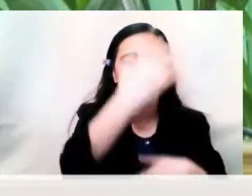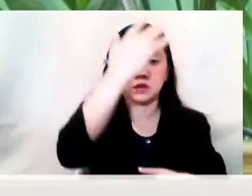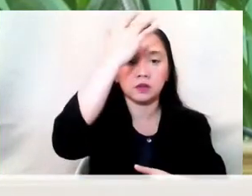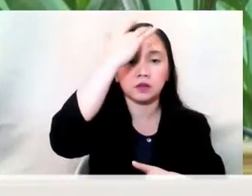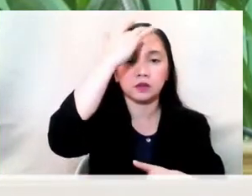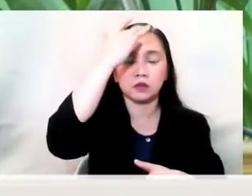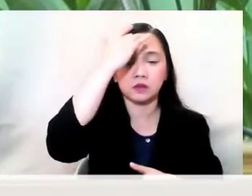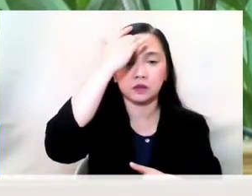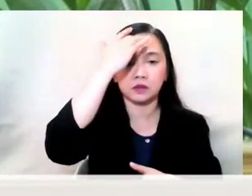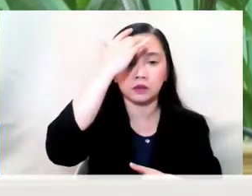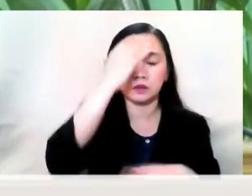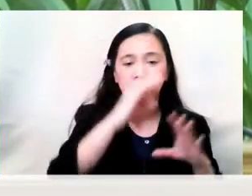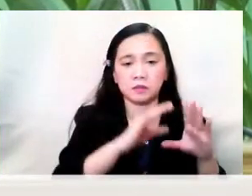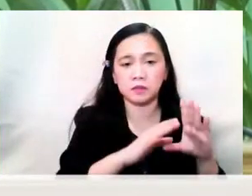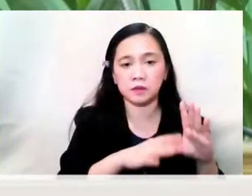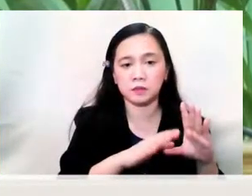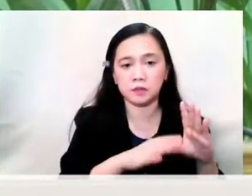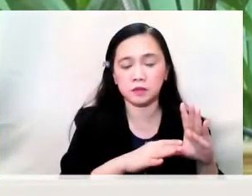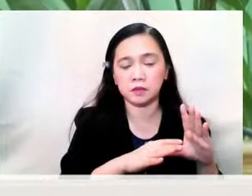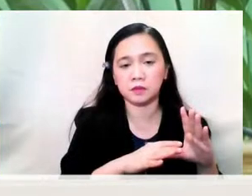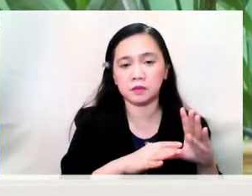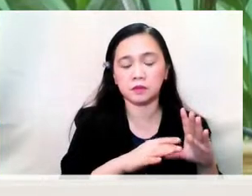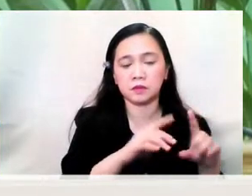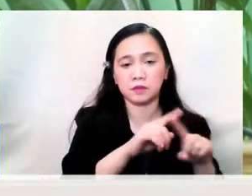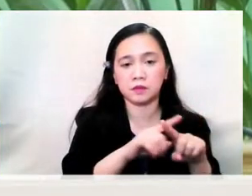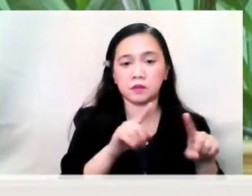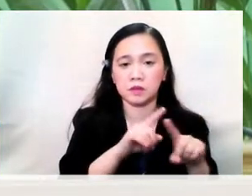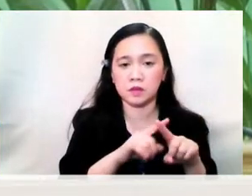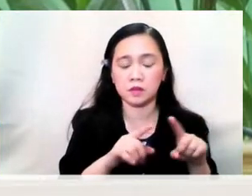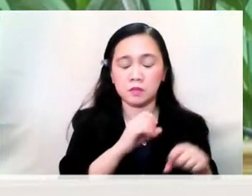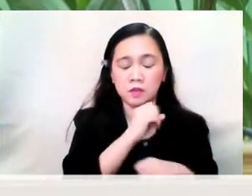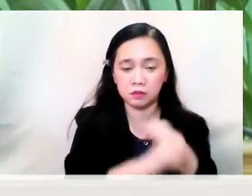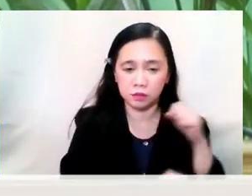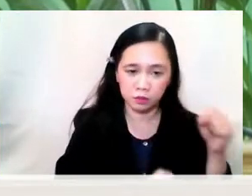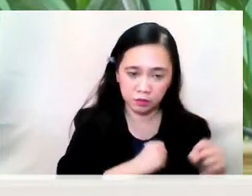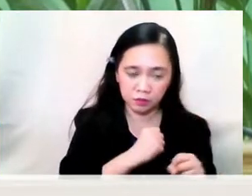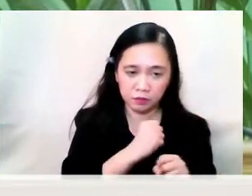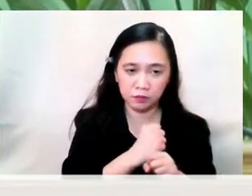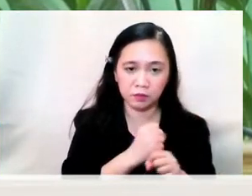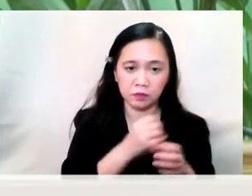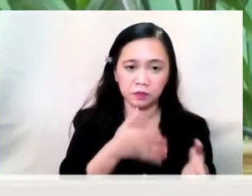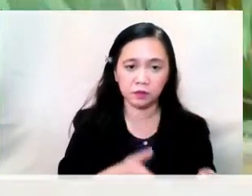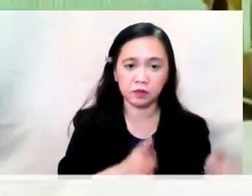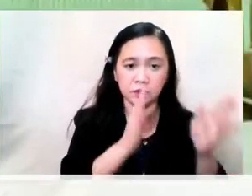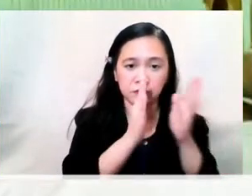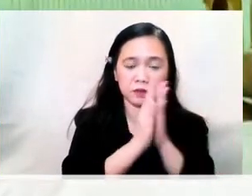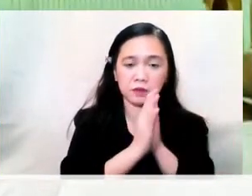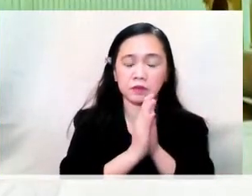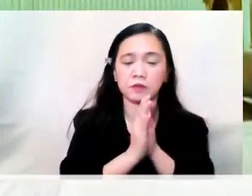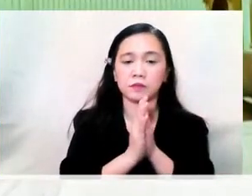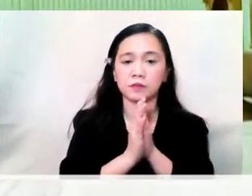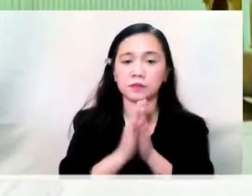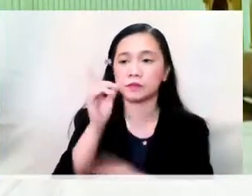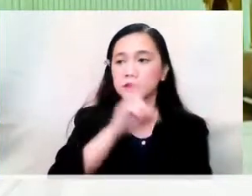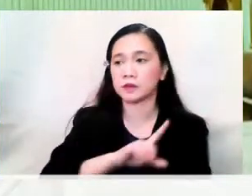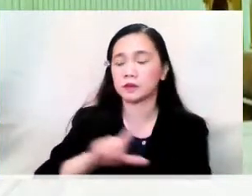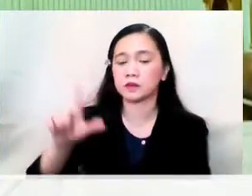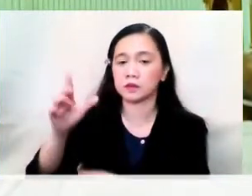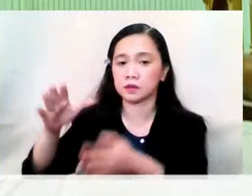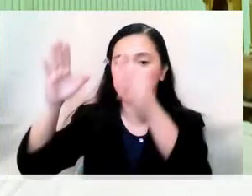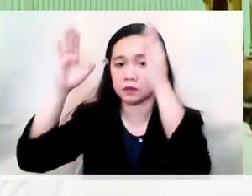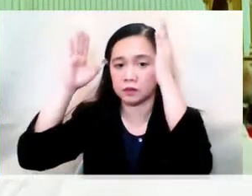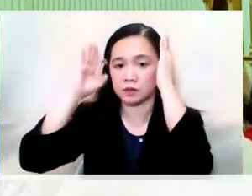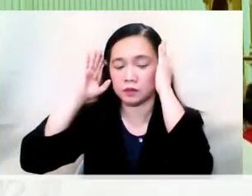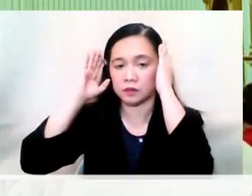may kapansanan at iba pang mga nagdurusa. Manalangin tayo. Panginoon, dinggin mo ang